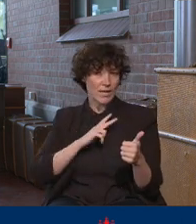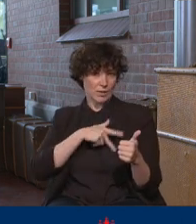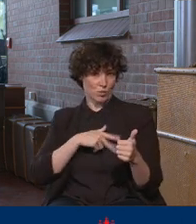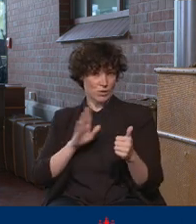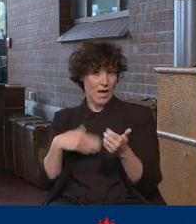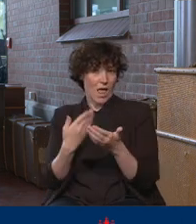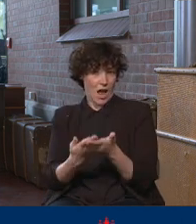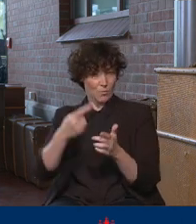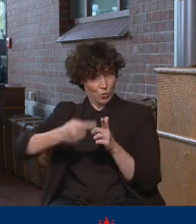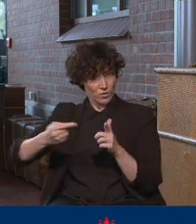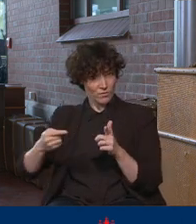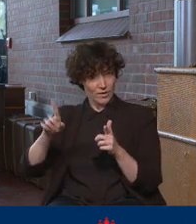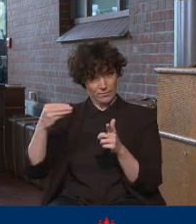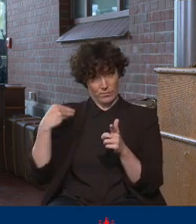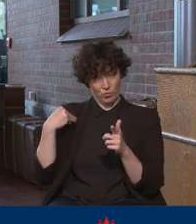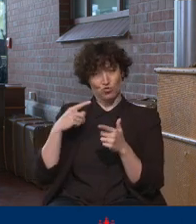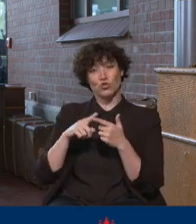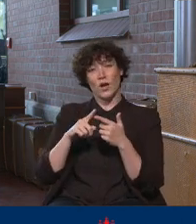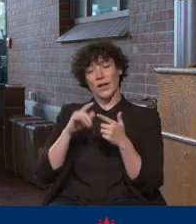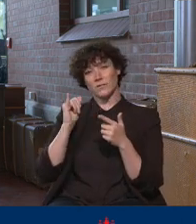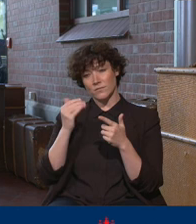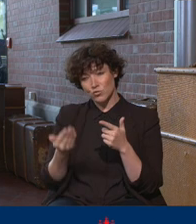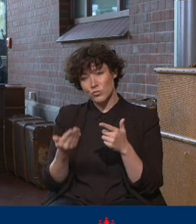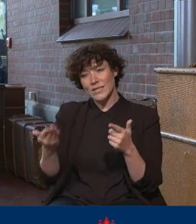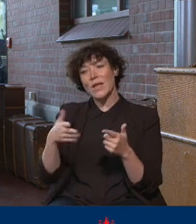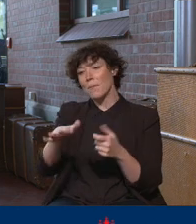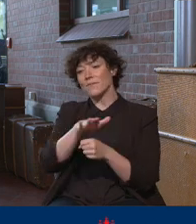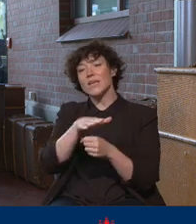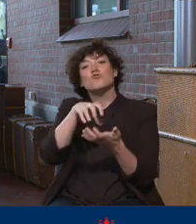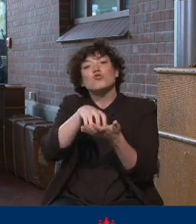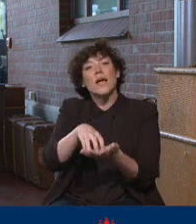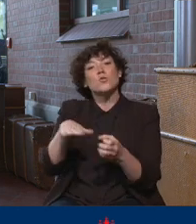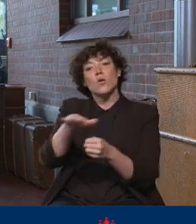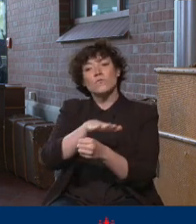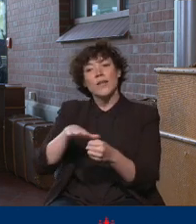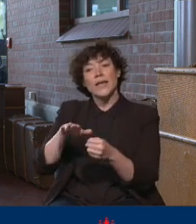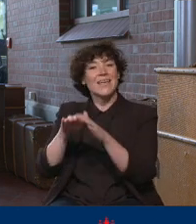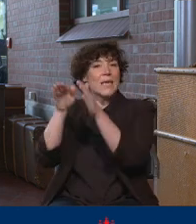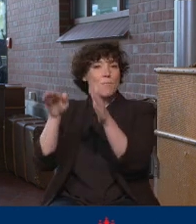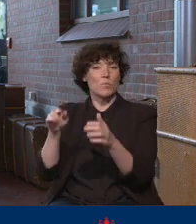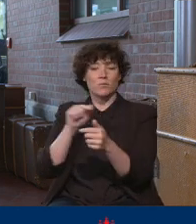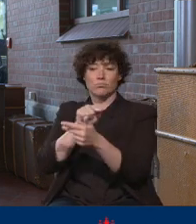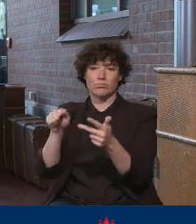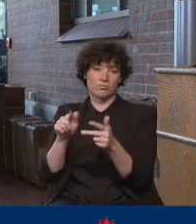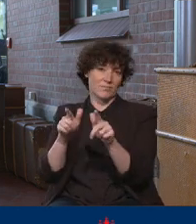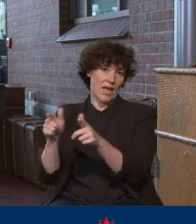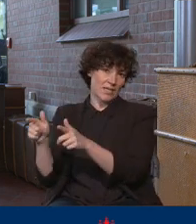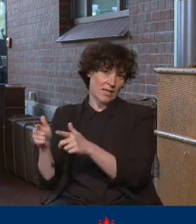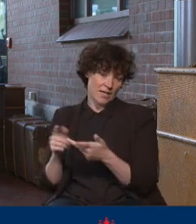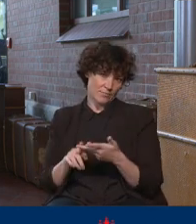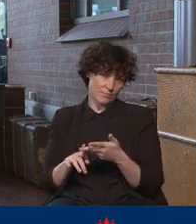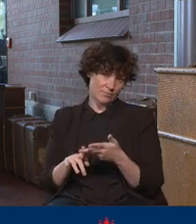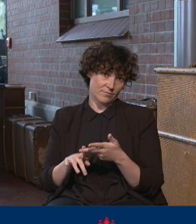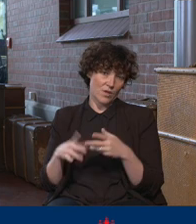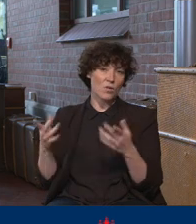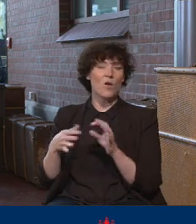fehlen wir haben nämlich im wohn stadtteil weder die standorte noch die flächen noch die immobilien wir haben natürlich auch tatsächlich die bezüge zum